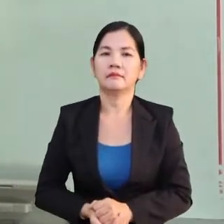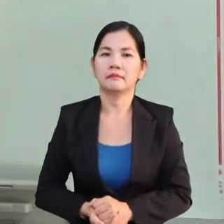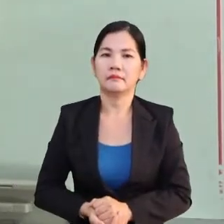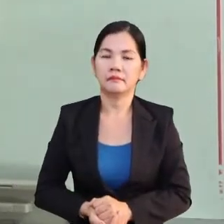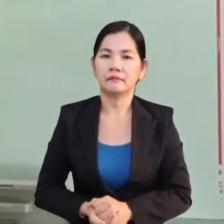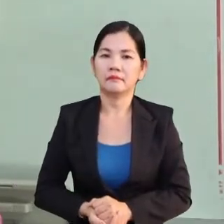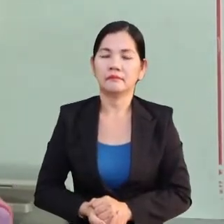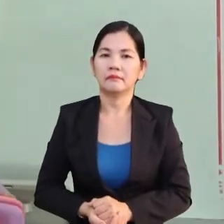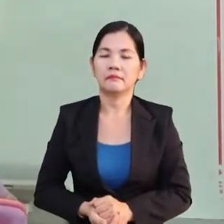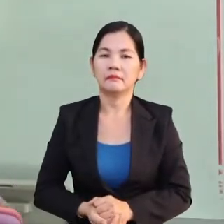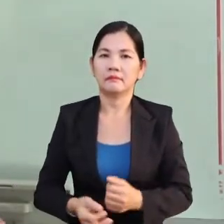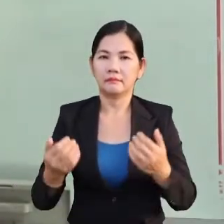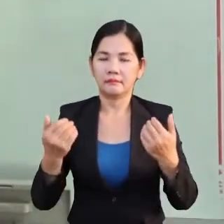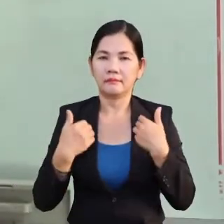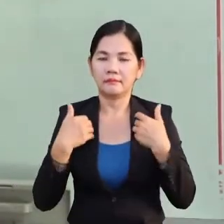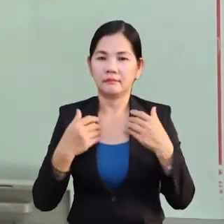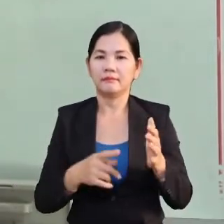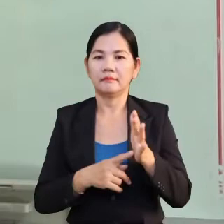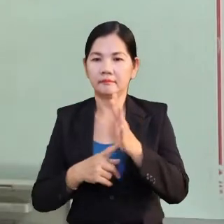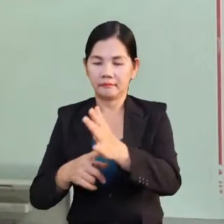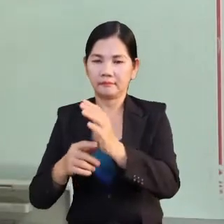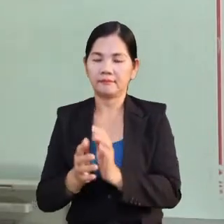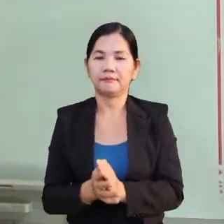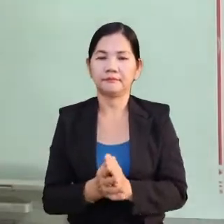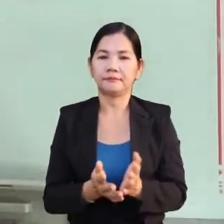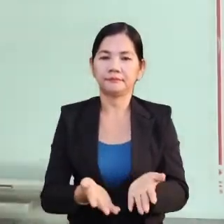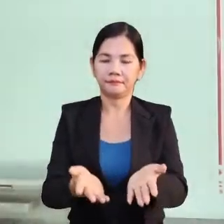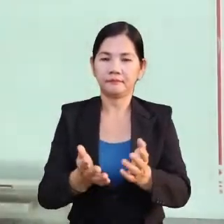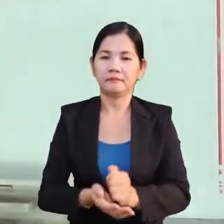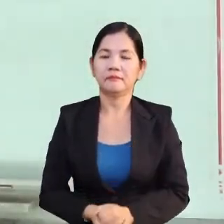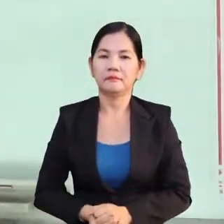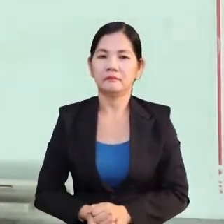ចាអញ្ចឹងអ្នកគ្រូនឹងមានអ្វីបន្តទៀតកូនមើលទាំងអស់គ្នា